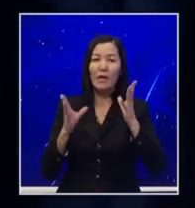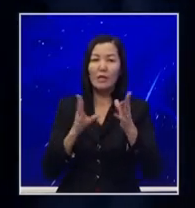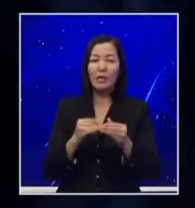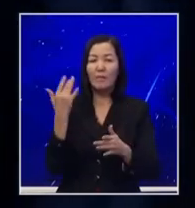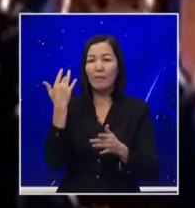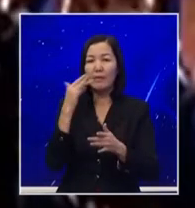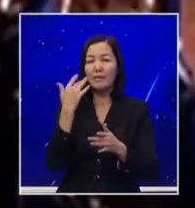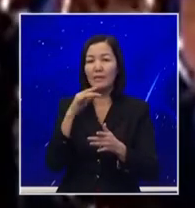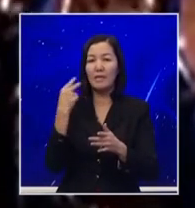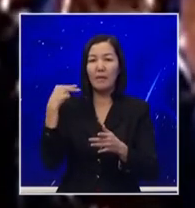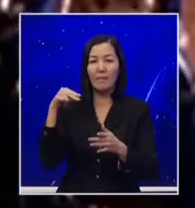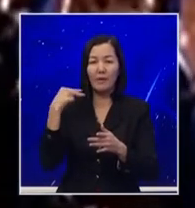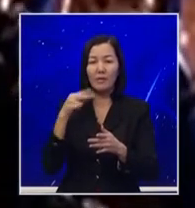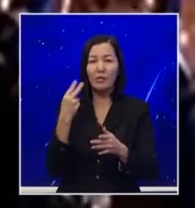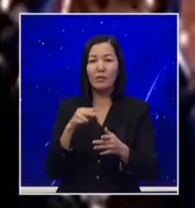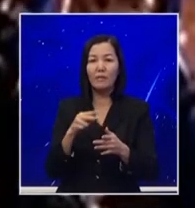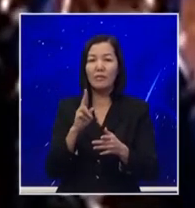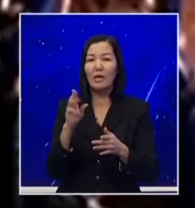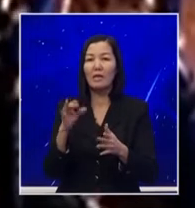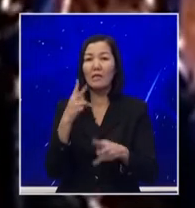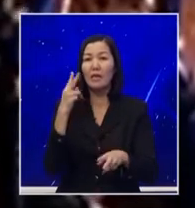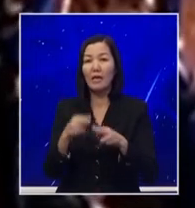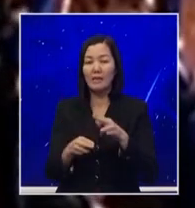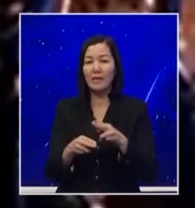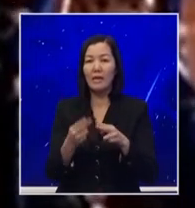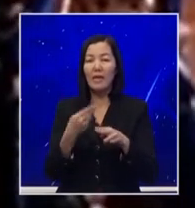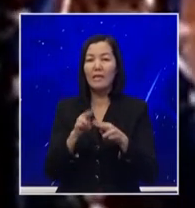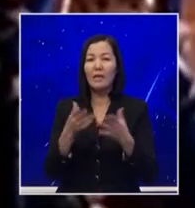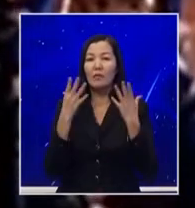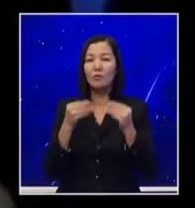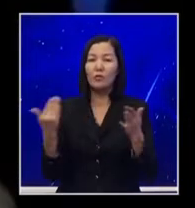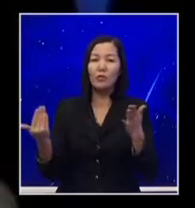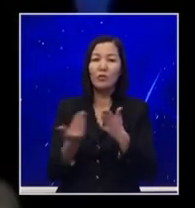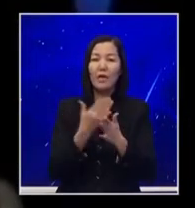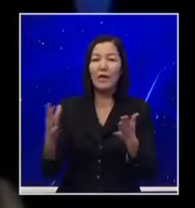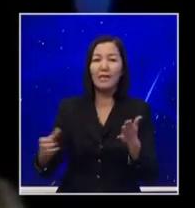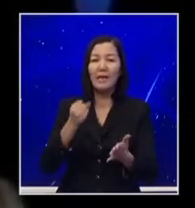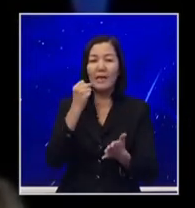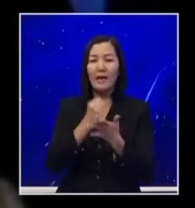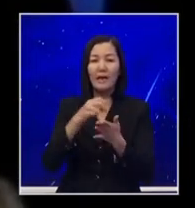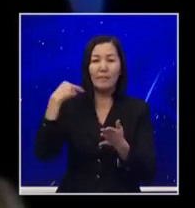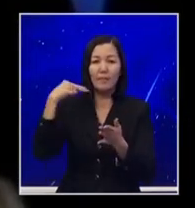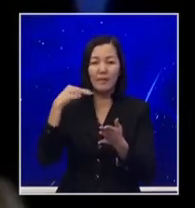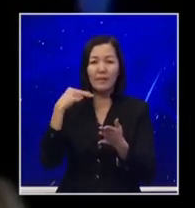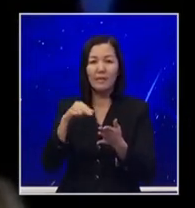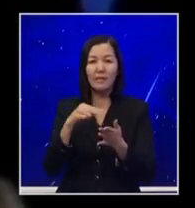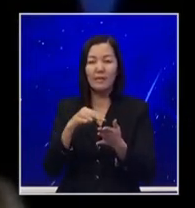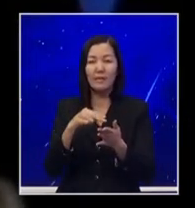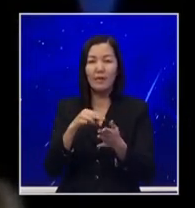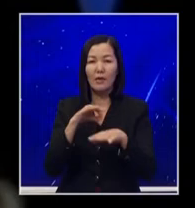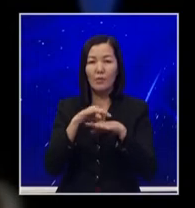басшысының президенттік мандаты 20 қаңтарда аяқталады. Дәл осы күні жаңа сайланған президент Джо Байденнің инаугурациясы